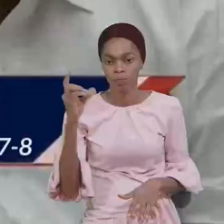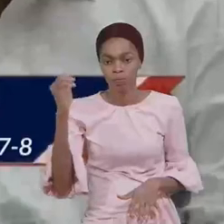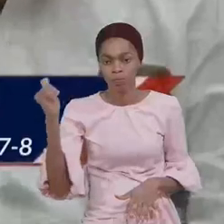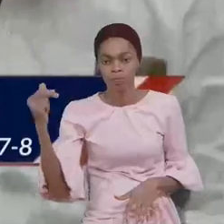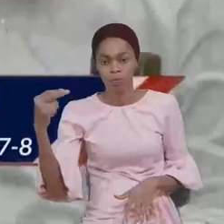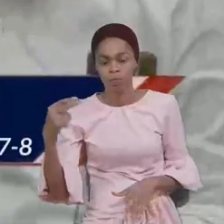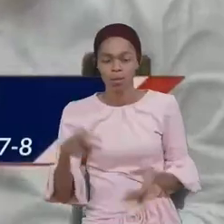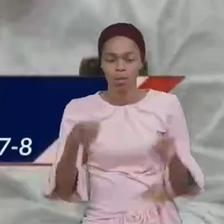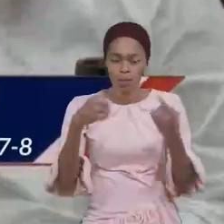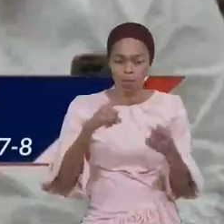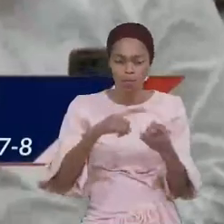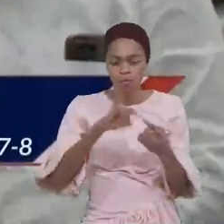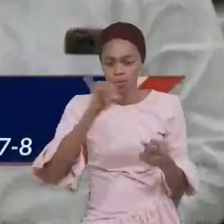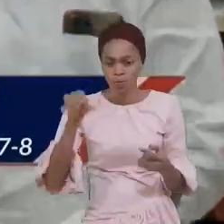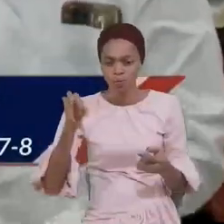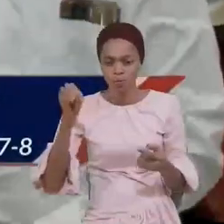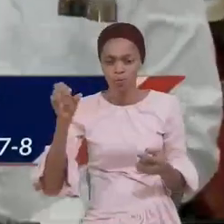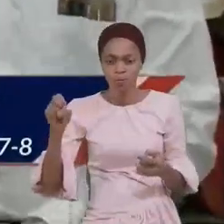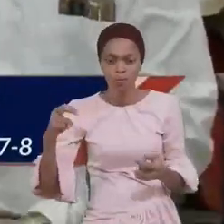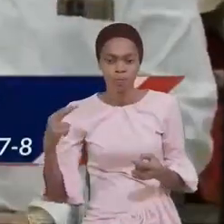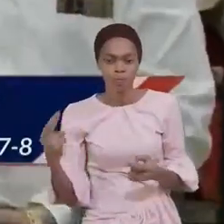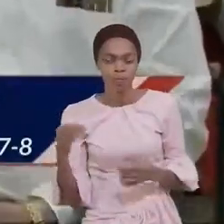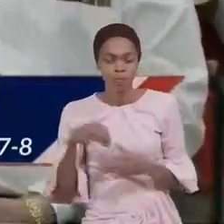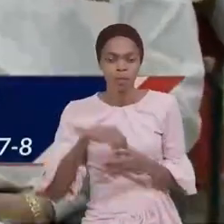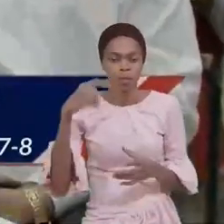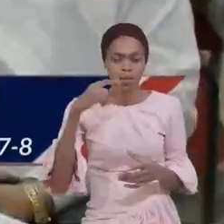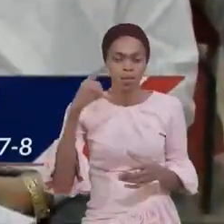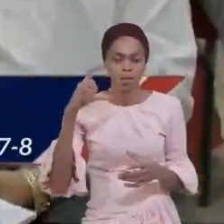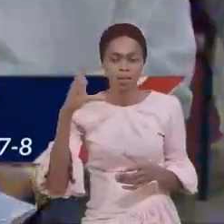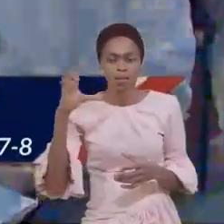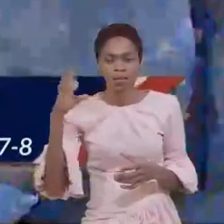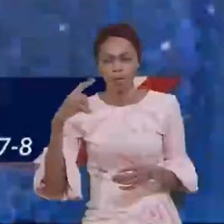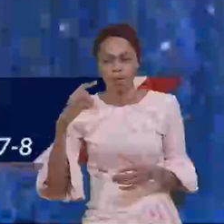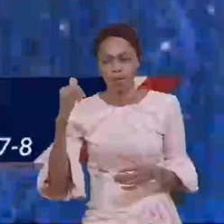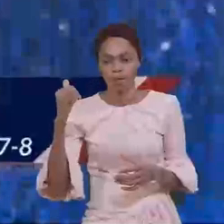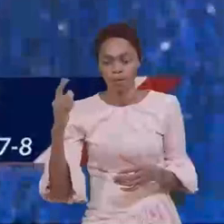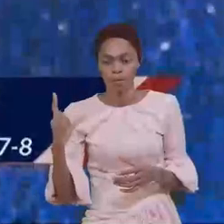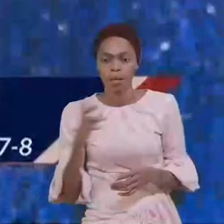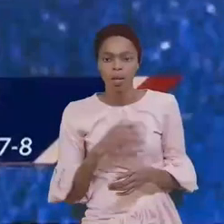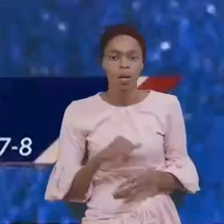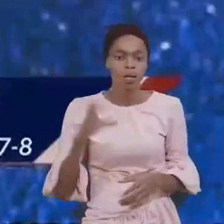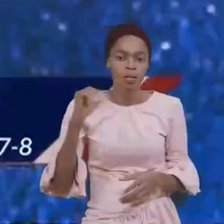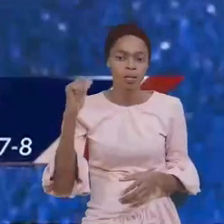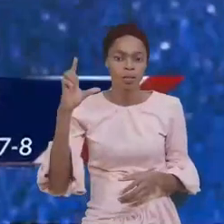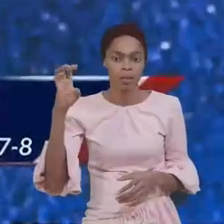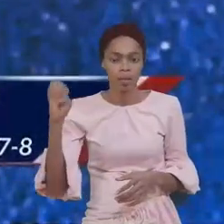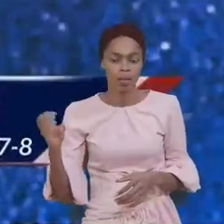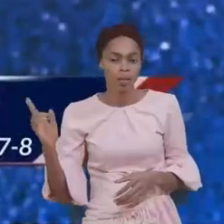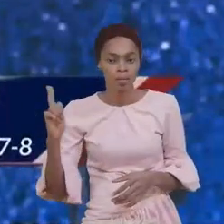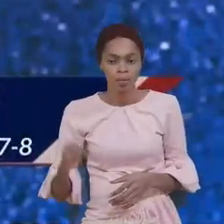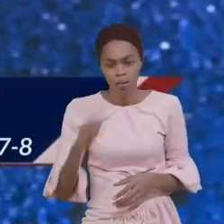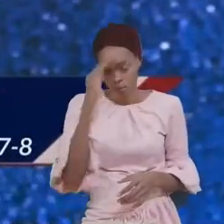s'approchèrent de Josué à Gilgal. Et Caleb, fils de Jephunné, le